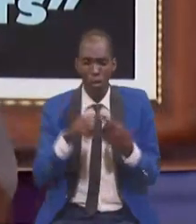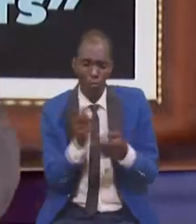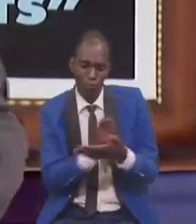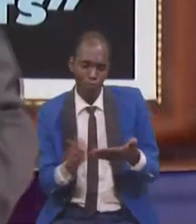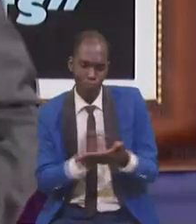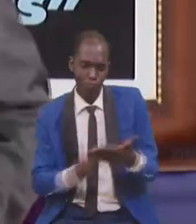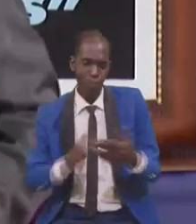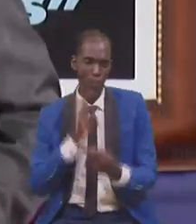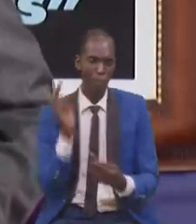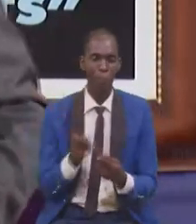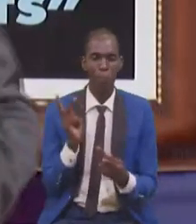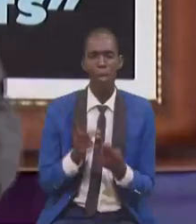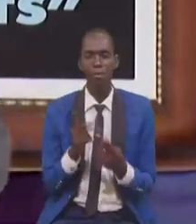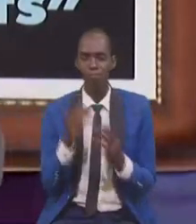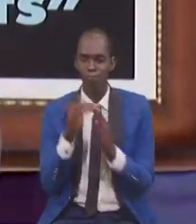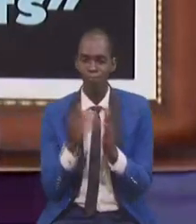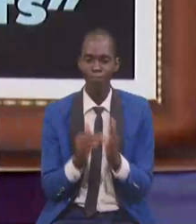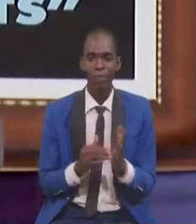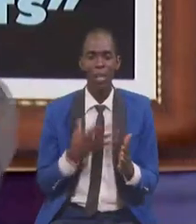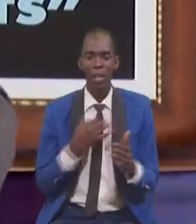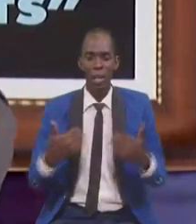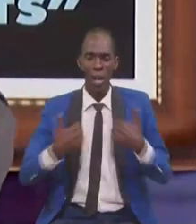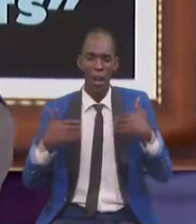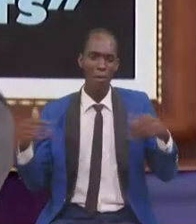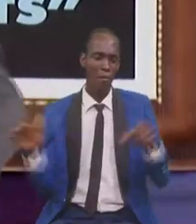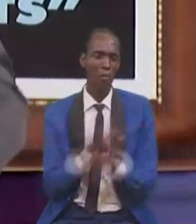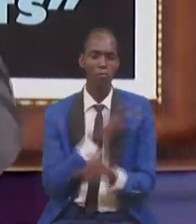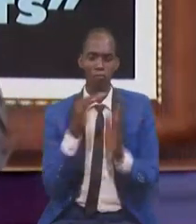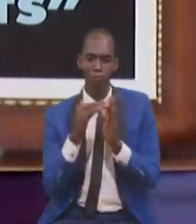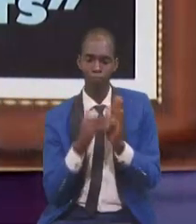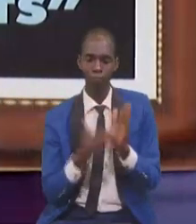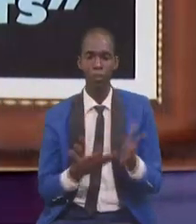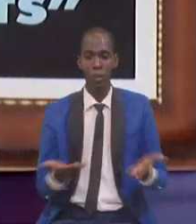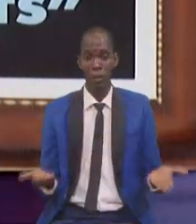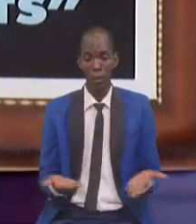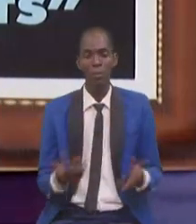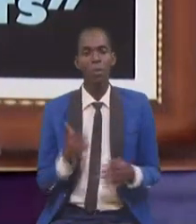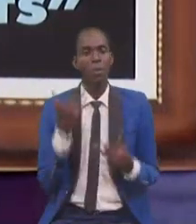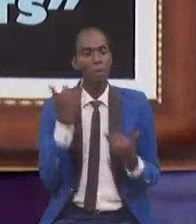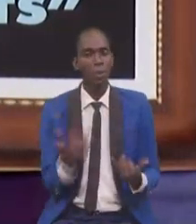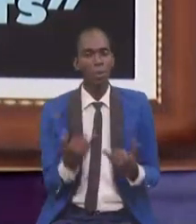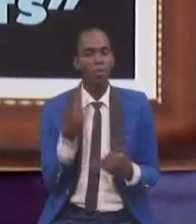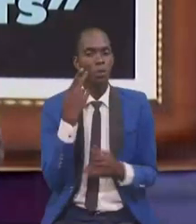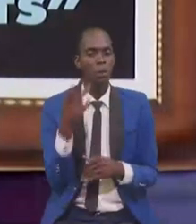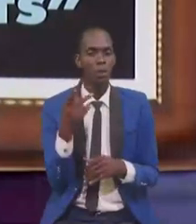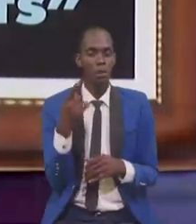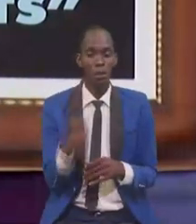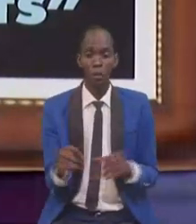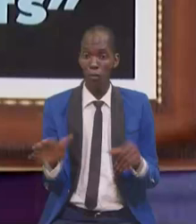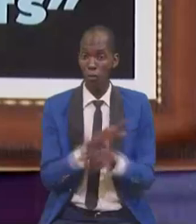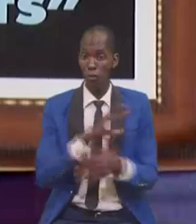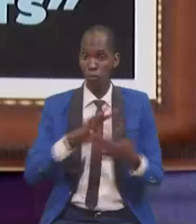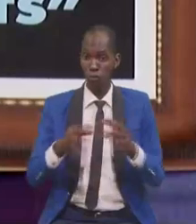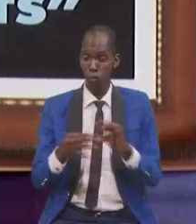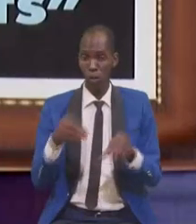d'impôts et il garde les rapports. Il nous a bien écrit pour nous donner des détails ici. Comme on voit les détails,